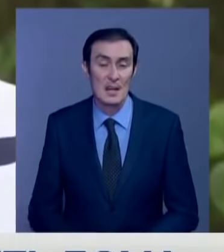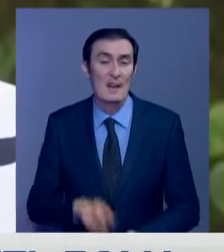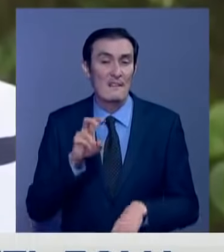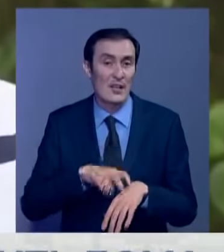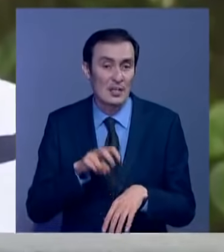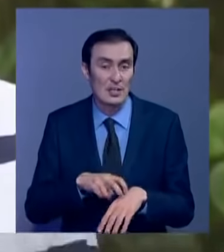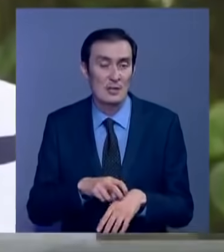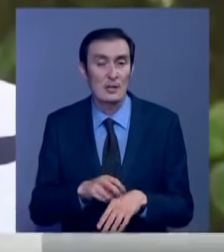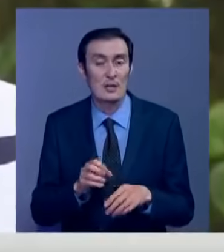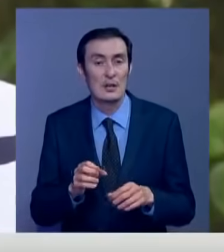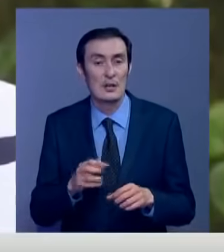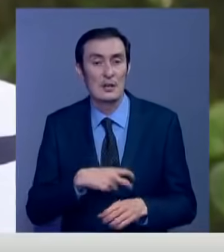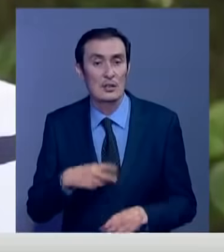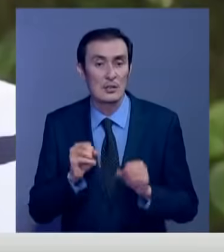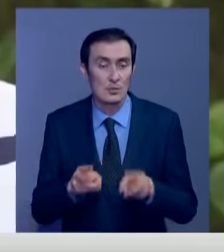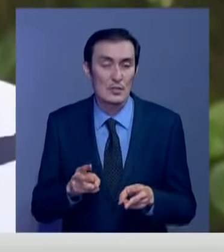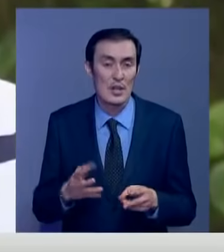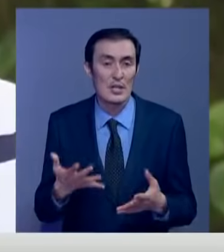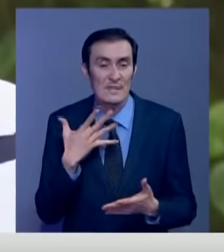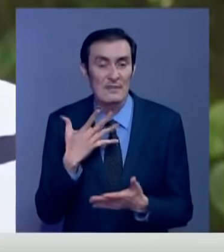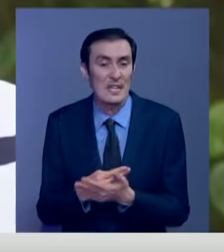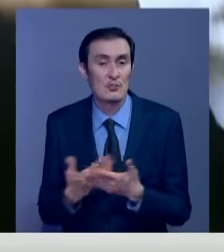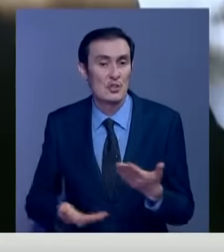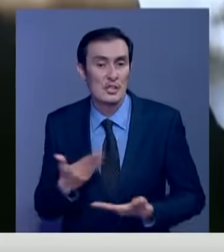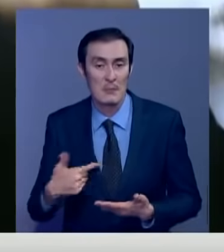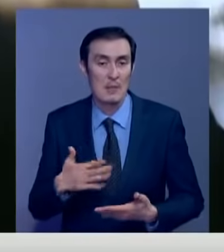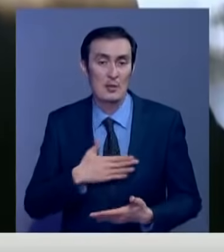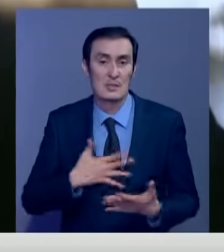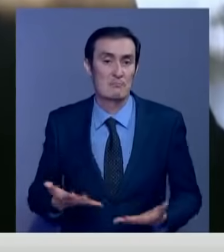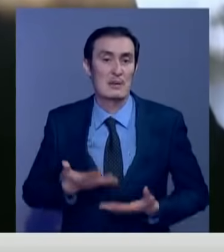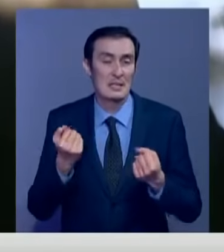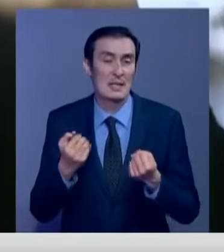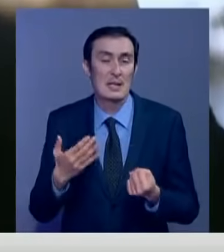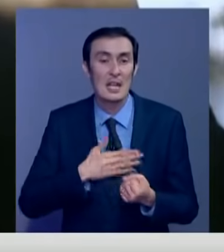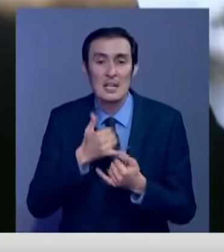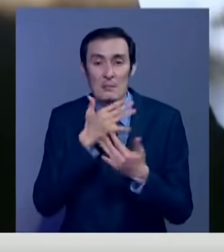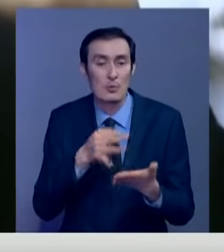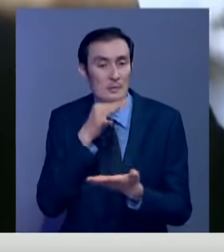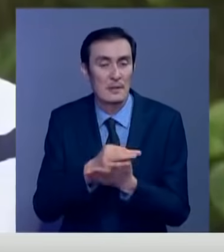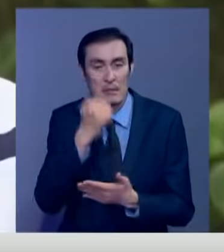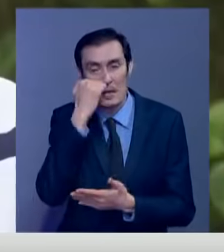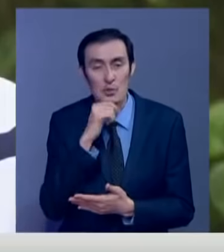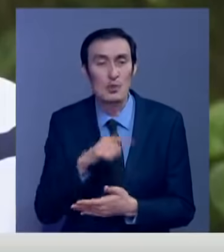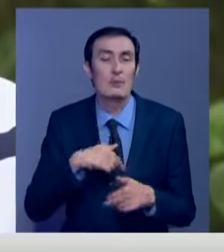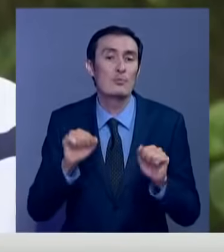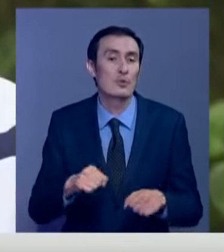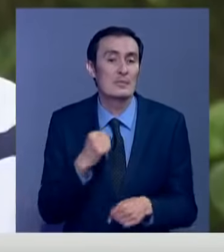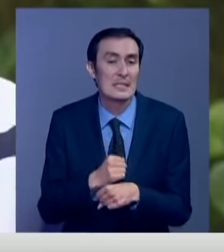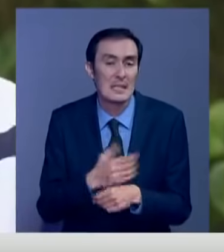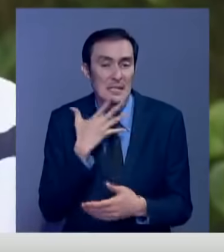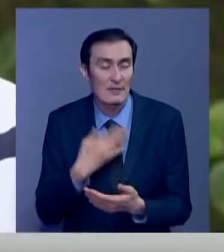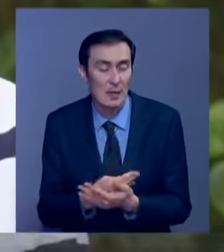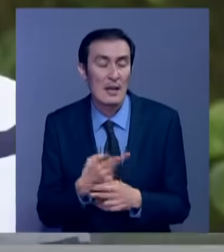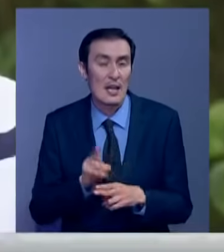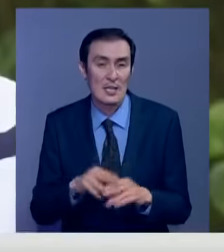Врачи, рискуя своими жизнями, спасли мою. Я не могу передать словами свою благодарность. Что мы можем сделать со своей стороны,